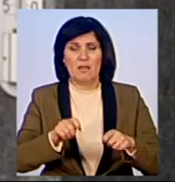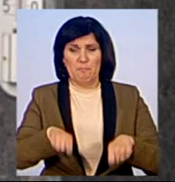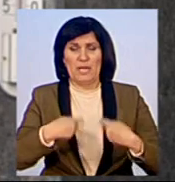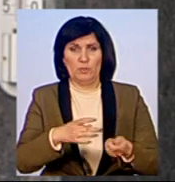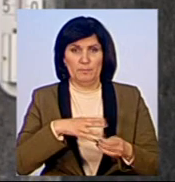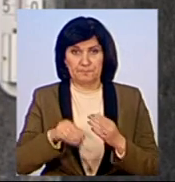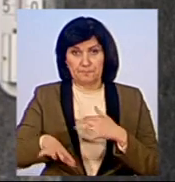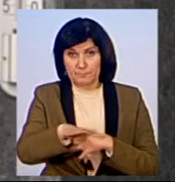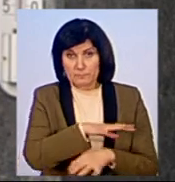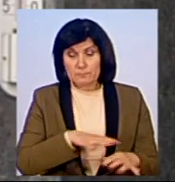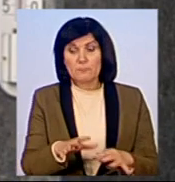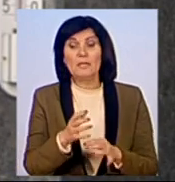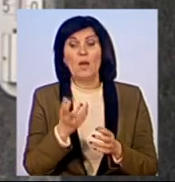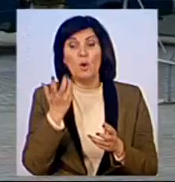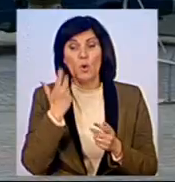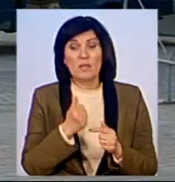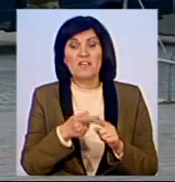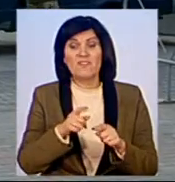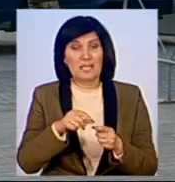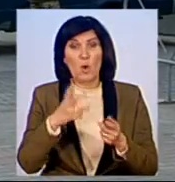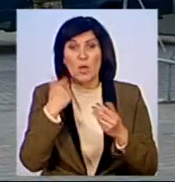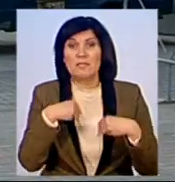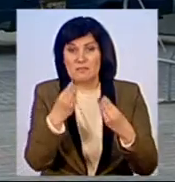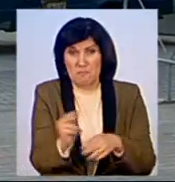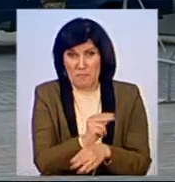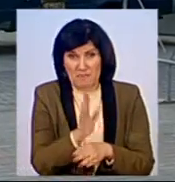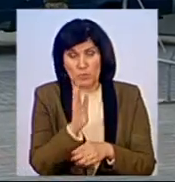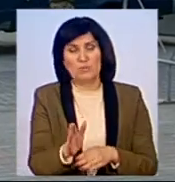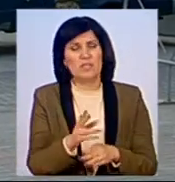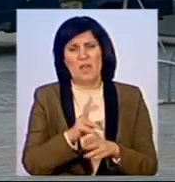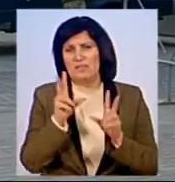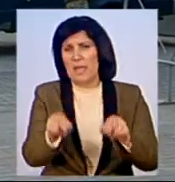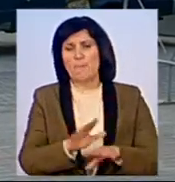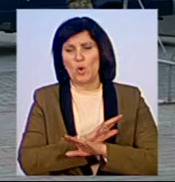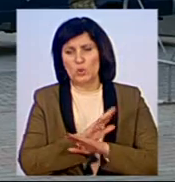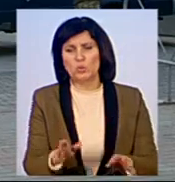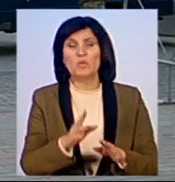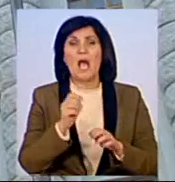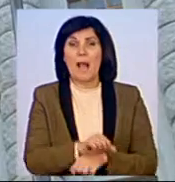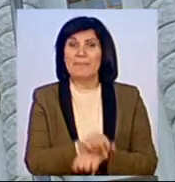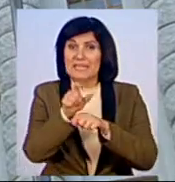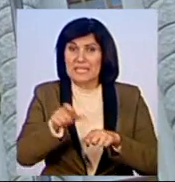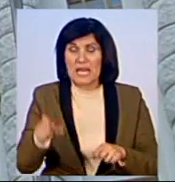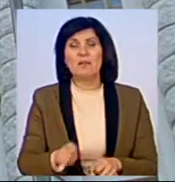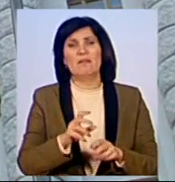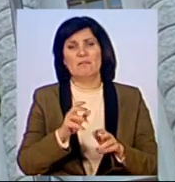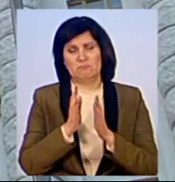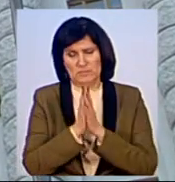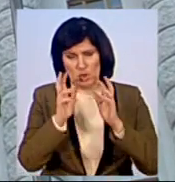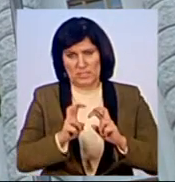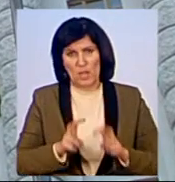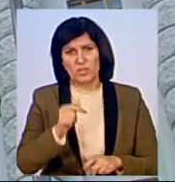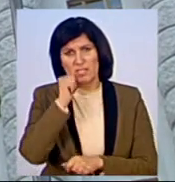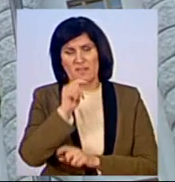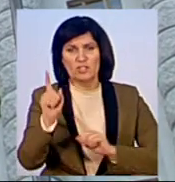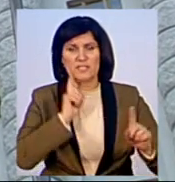Коли поправки наберуть чинності, в Держгеокадастрі не прогнозують. Мітингарі ж вимагають розглянути зміни до постанови Кабміну на завтрашньому засіданні уряду. Як